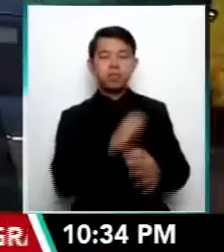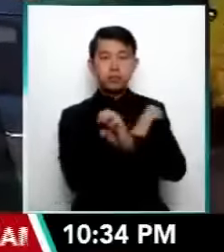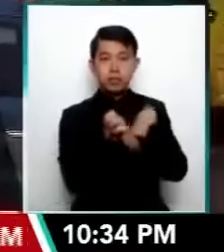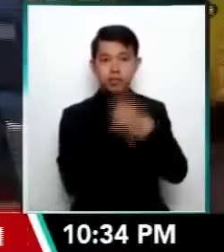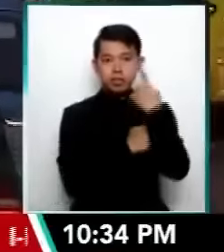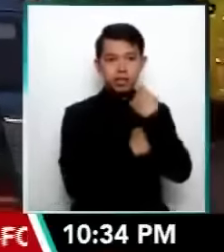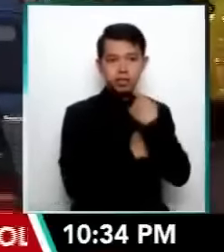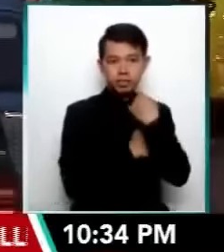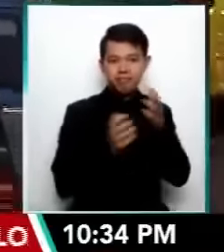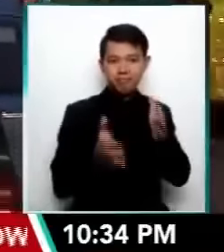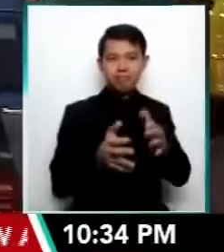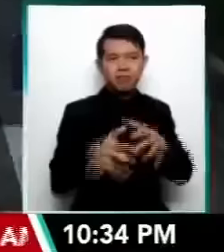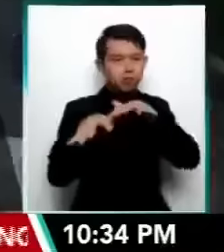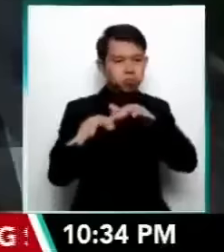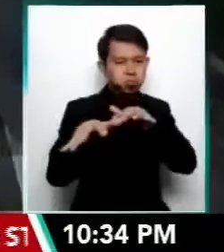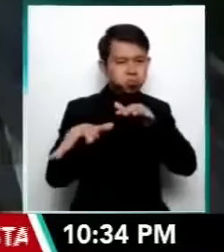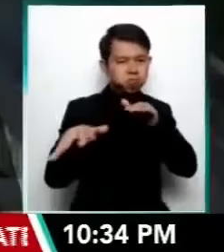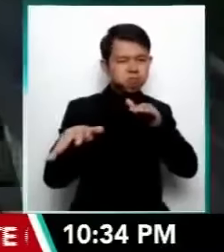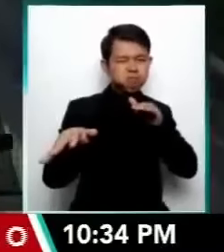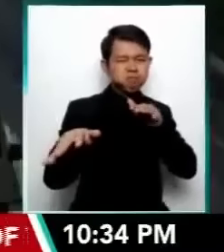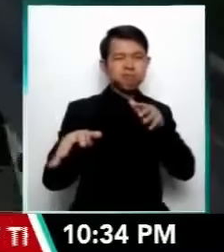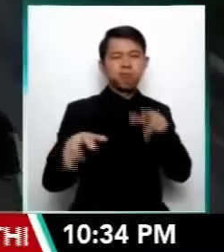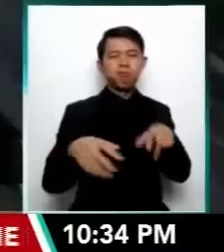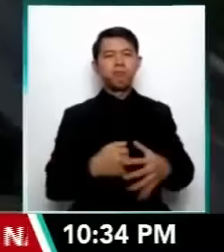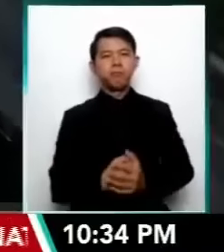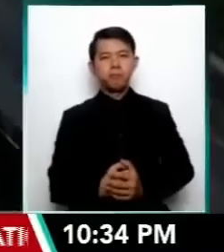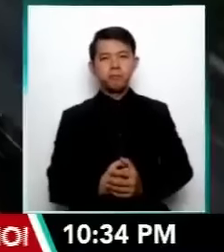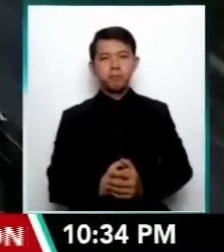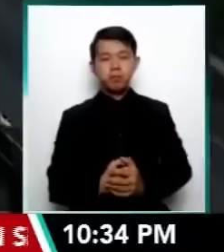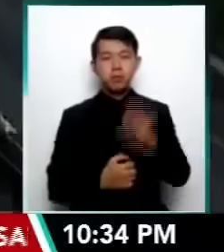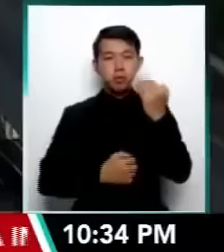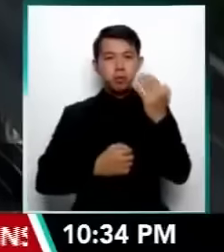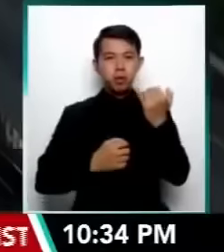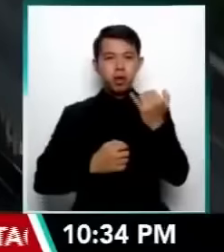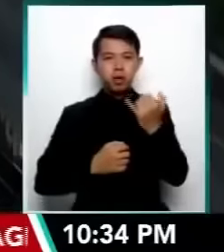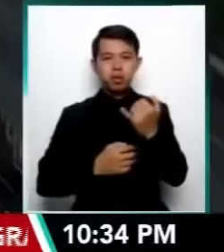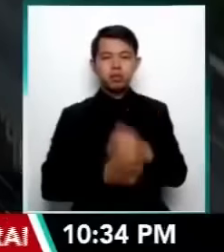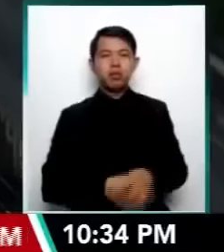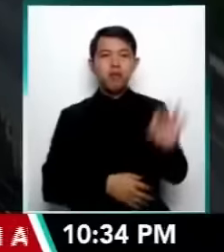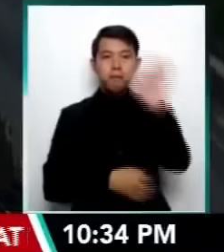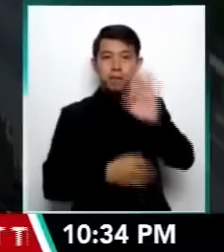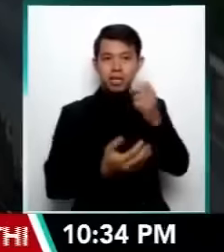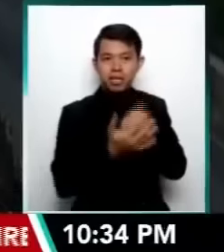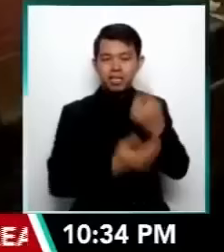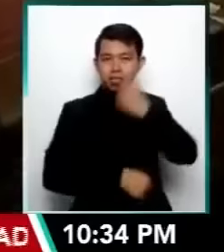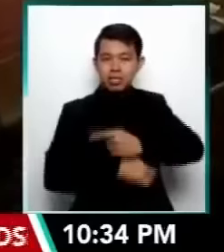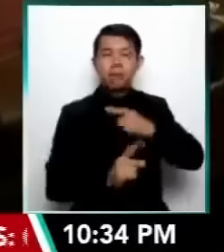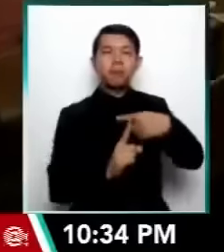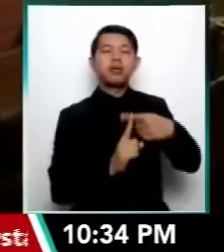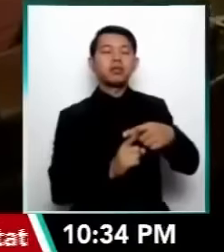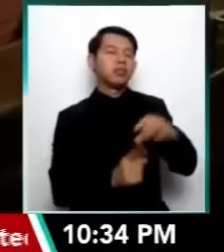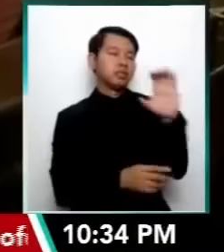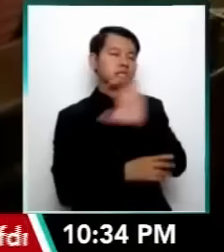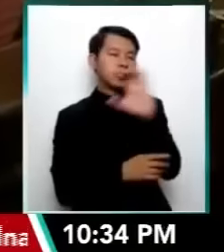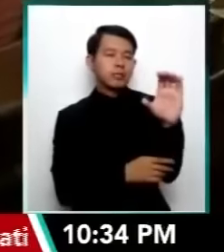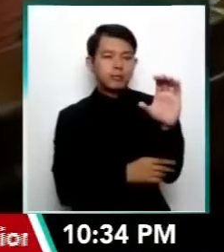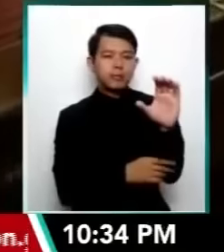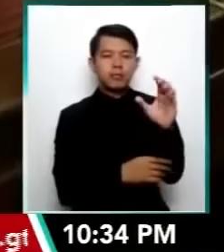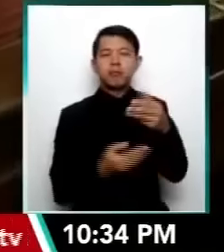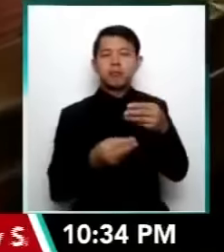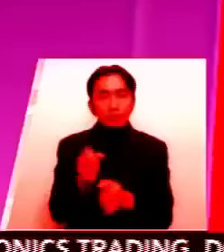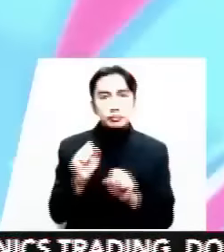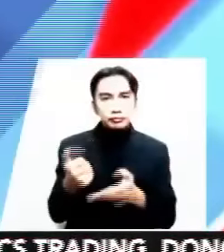to bumper ang mga sasakyan. Sabay-sabay kasi ang Friday payday, Christmas rush at simula ng anticipated